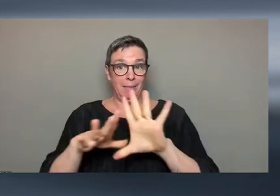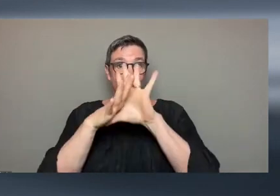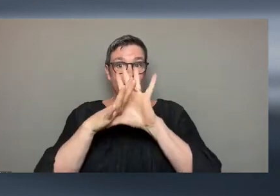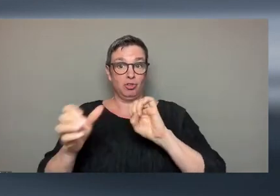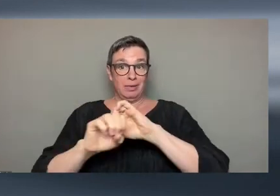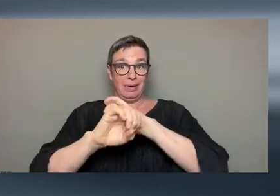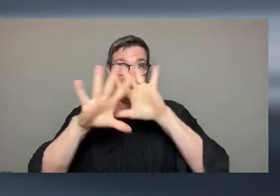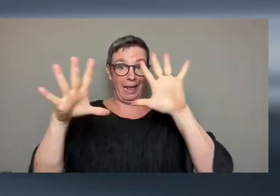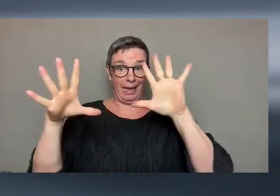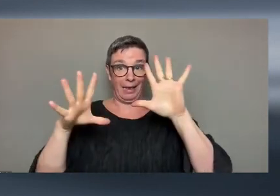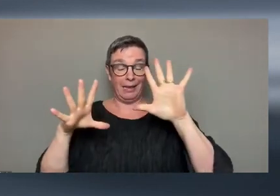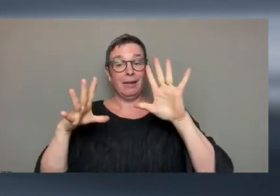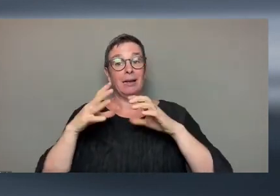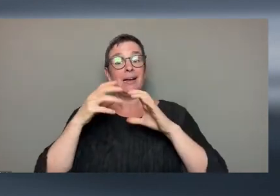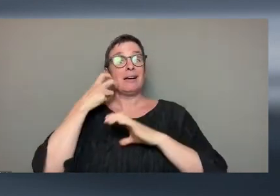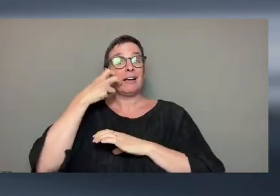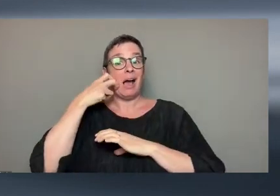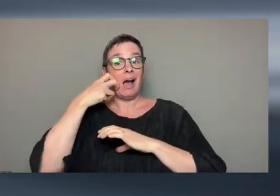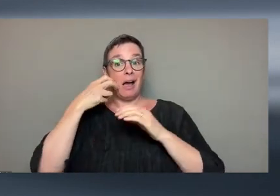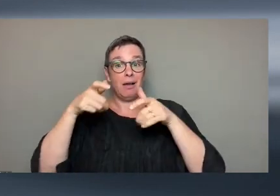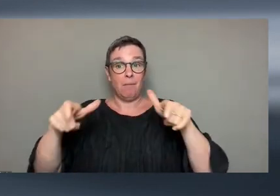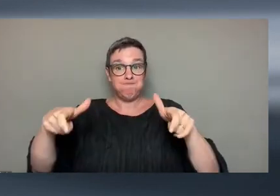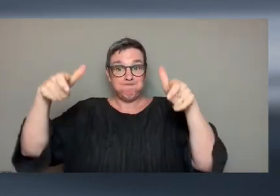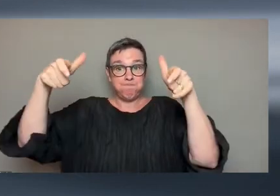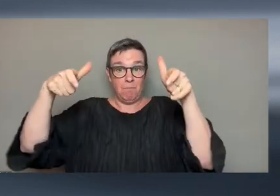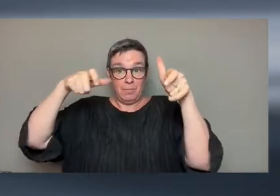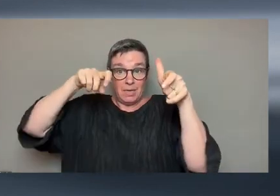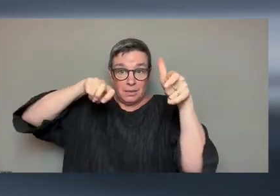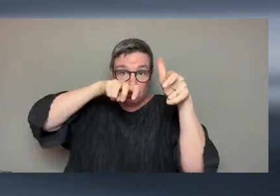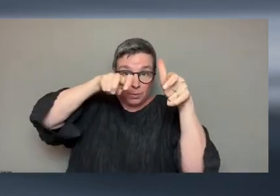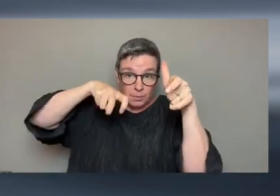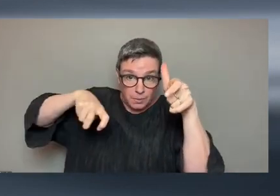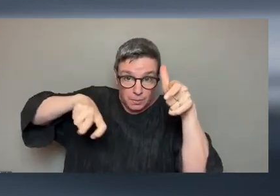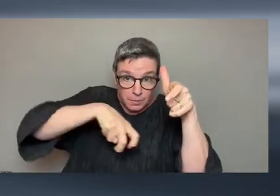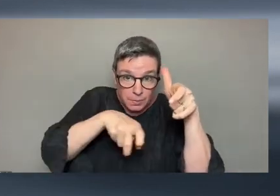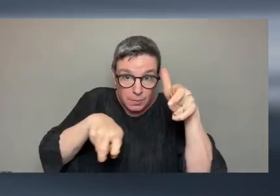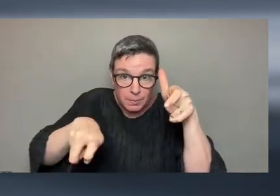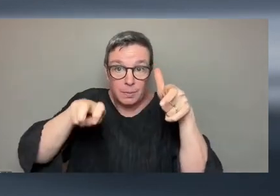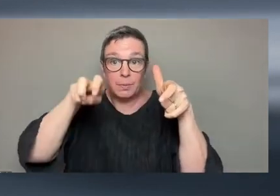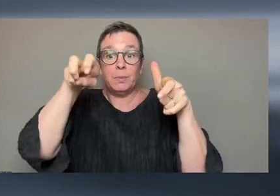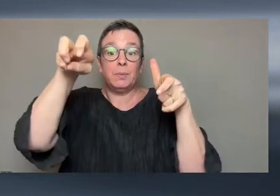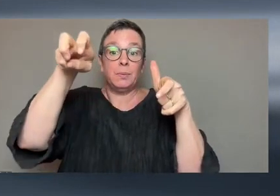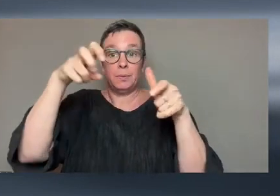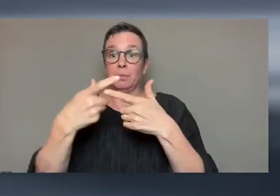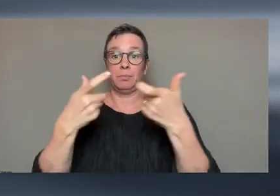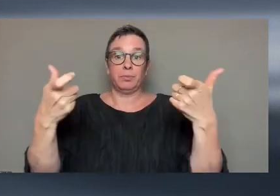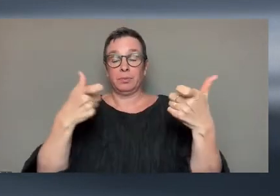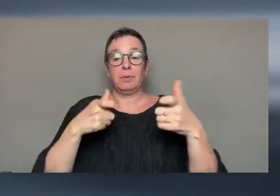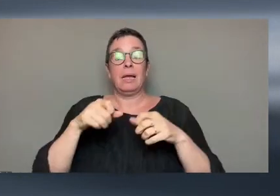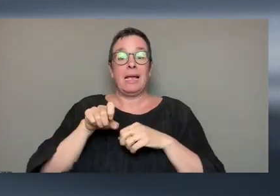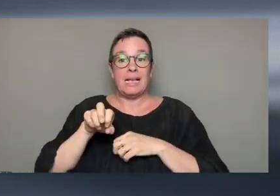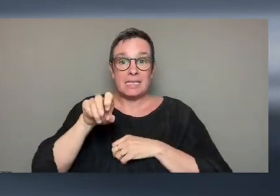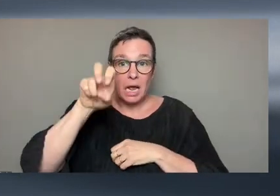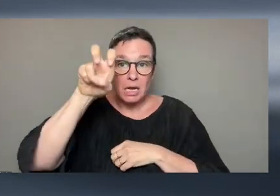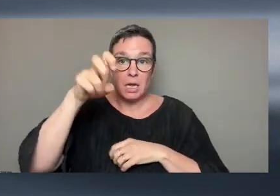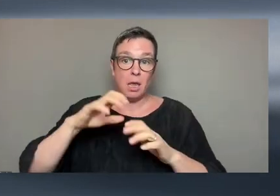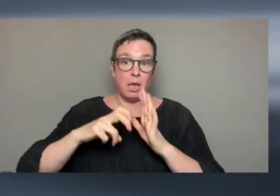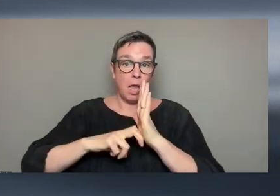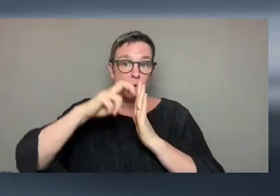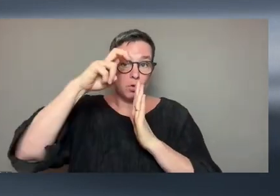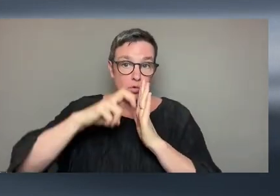à pied à l'intérieur du bâtiment de la gare, avec changement de niveau par escalier, ascenseur